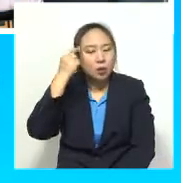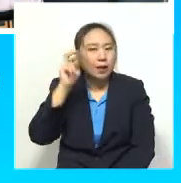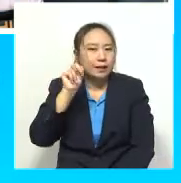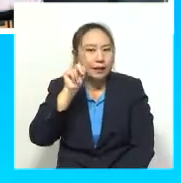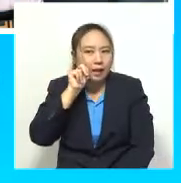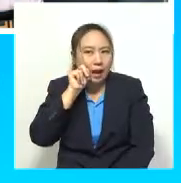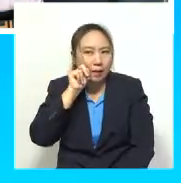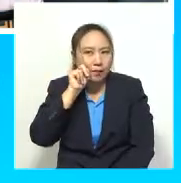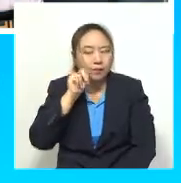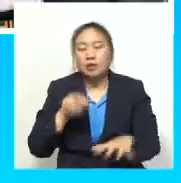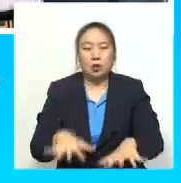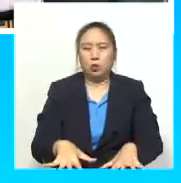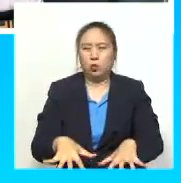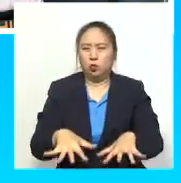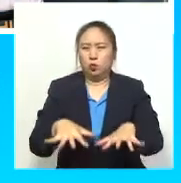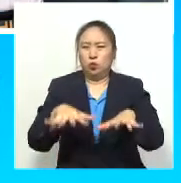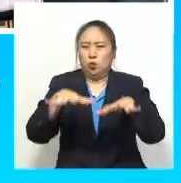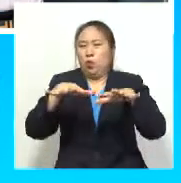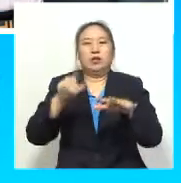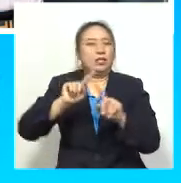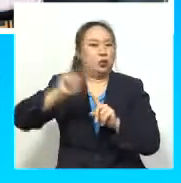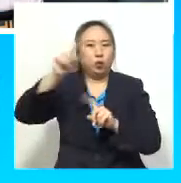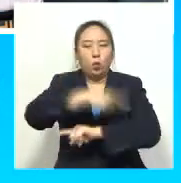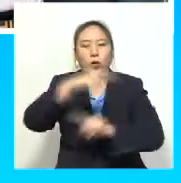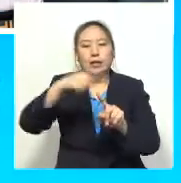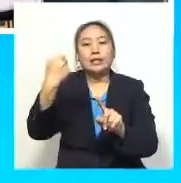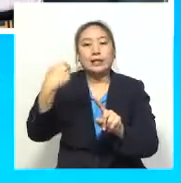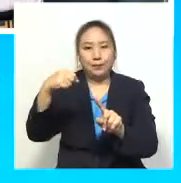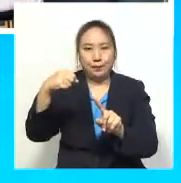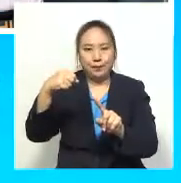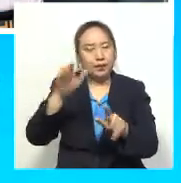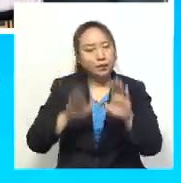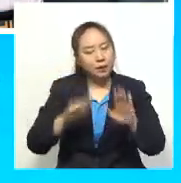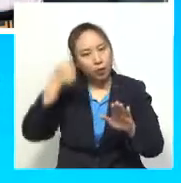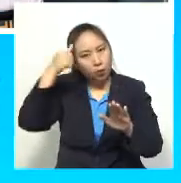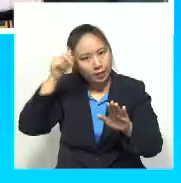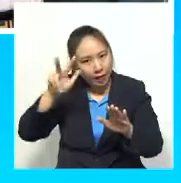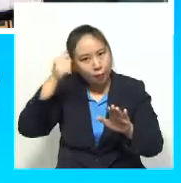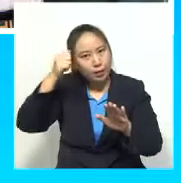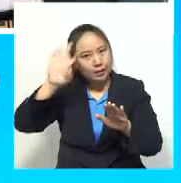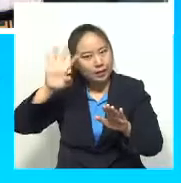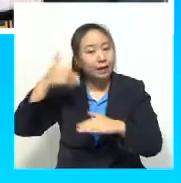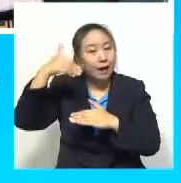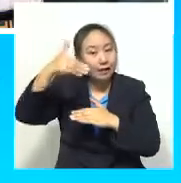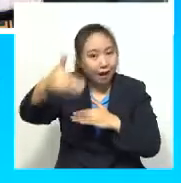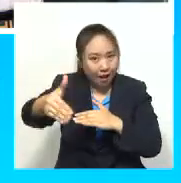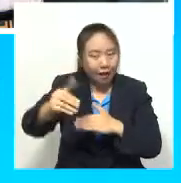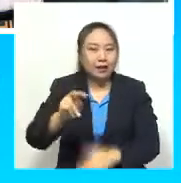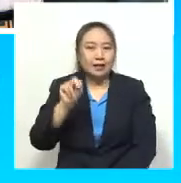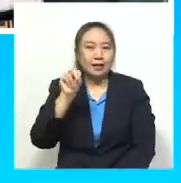งสุดนะครับในวันที่10สิงหานะครับซึ่งอีกประมาณ 4-3-4 วันนะครับที่จะสูงกว่าระ